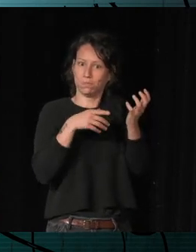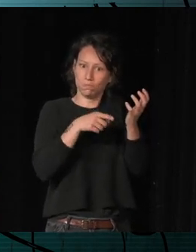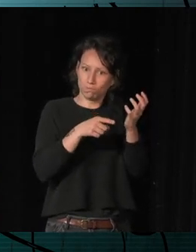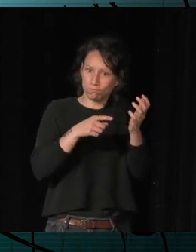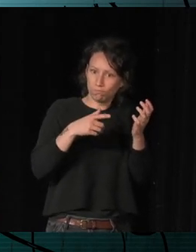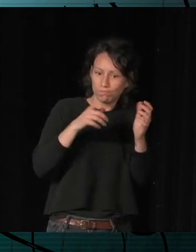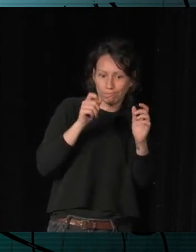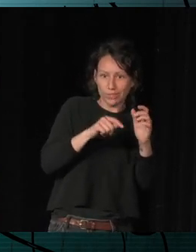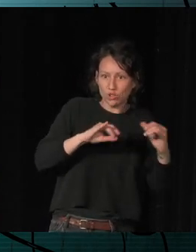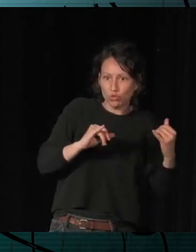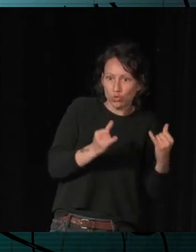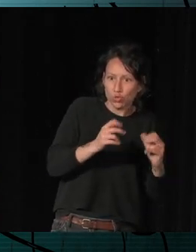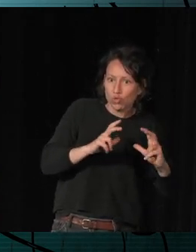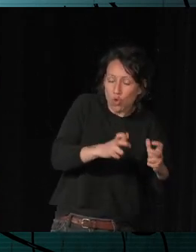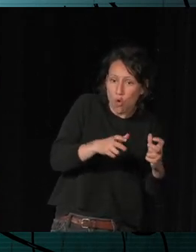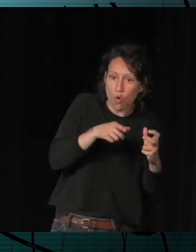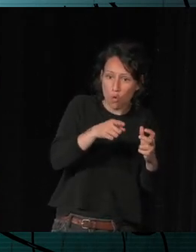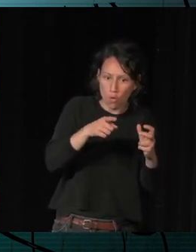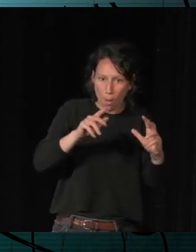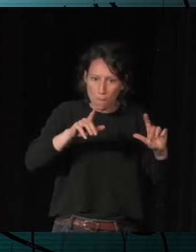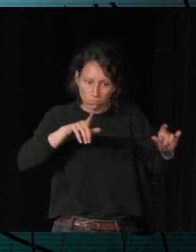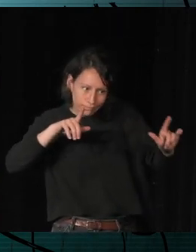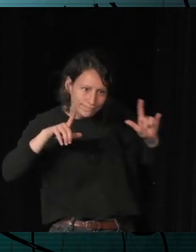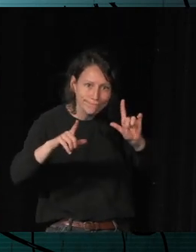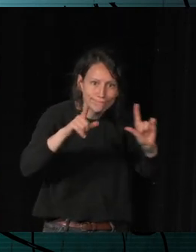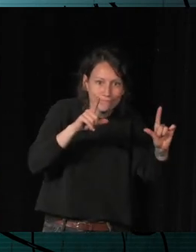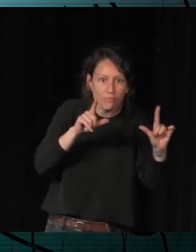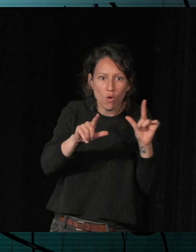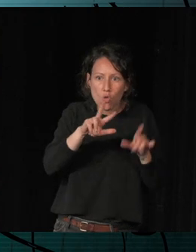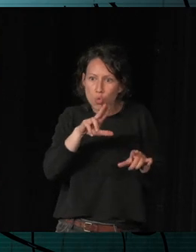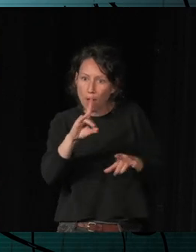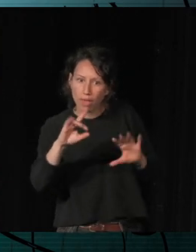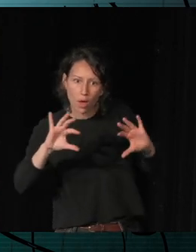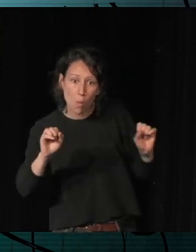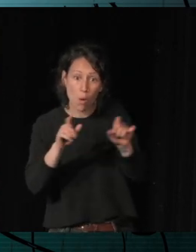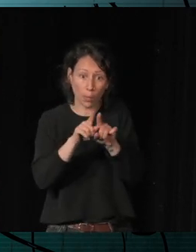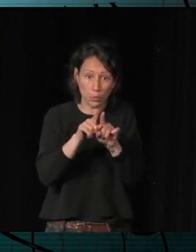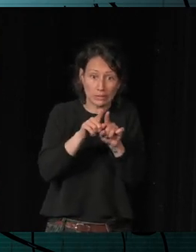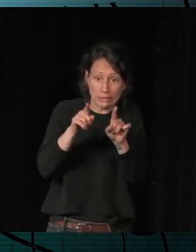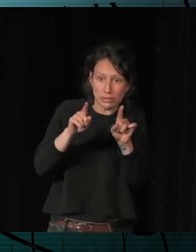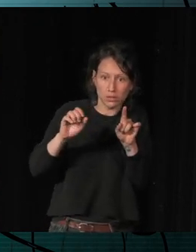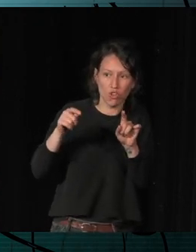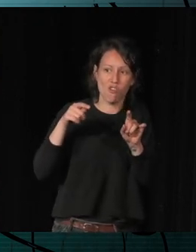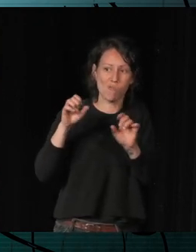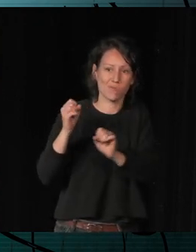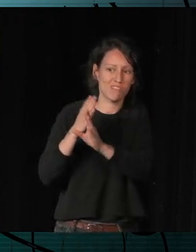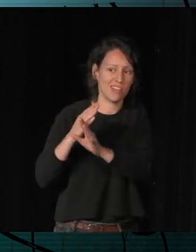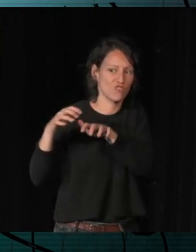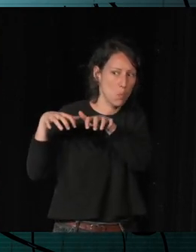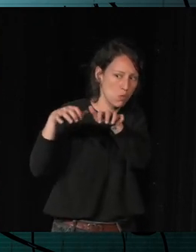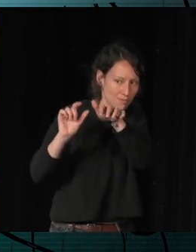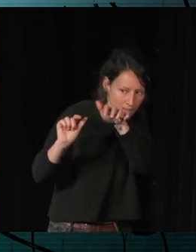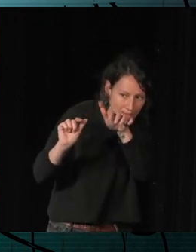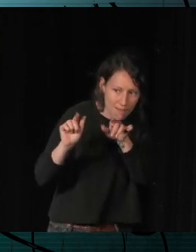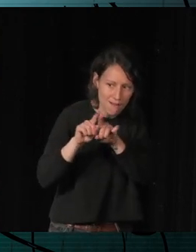manière de d'intégrer le horchamp en fait la gestion du hchamp de pouvoir cacher des ennemis ce qui était pas facile en 2D tout simplement en app plat ou d'un autre côté la